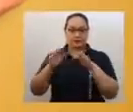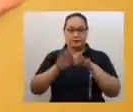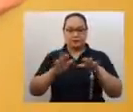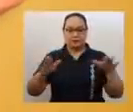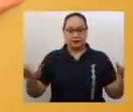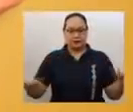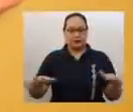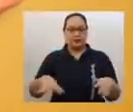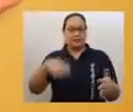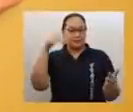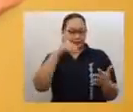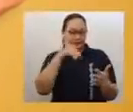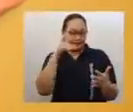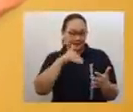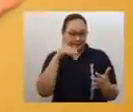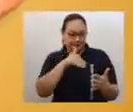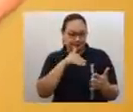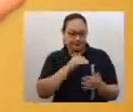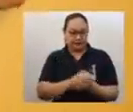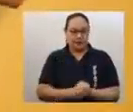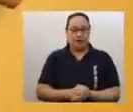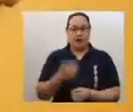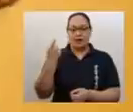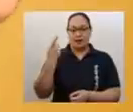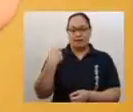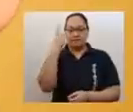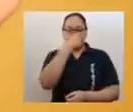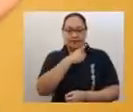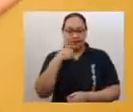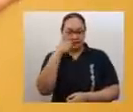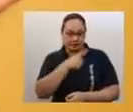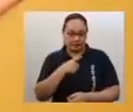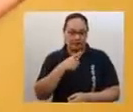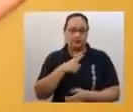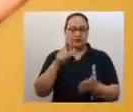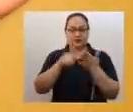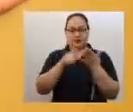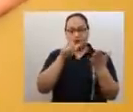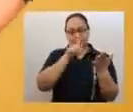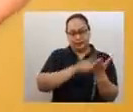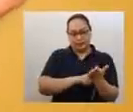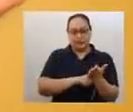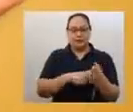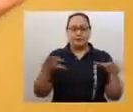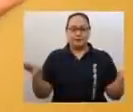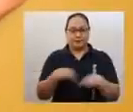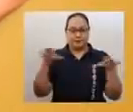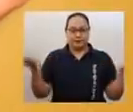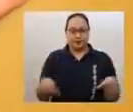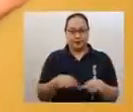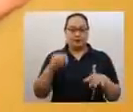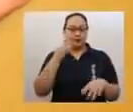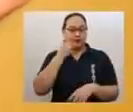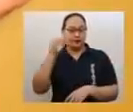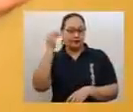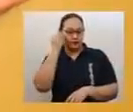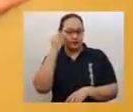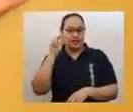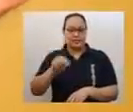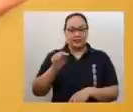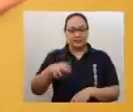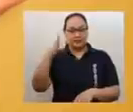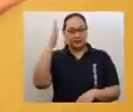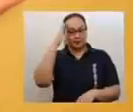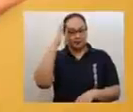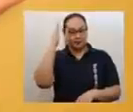mga bata sa pagkatuto. Ang lahat ng mga aralin, gawain at takdang aralin na kailangang malaman at